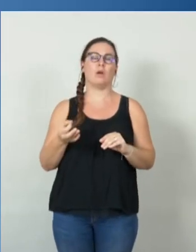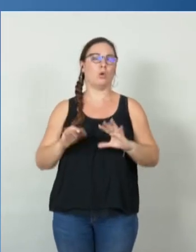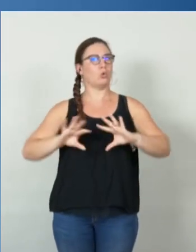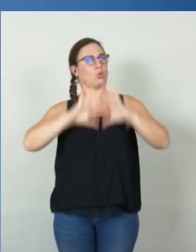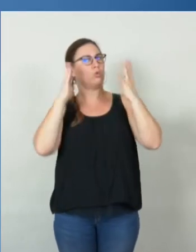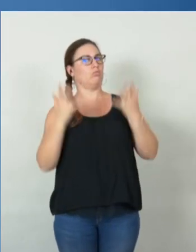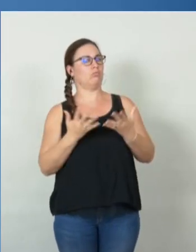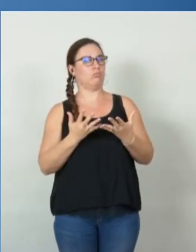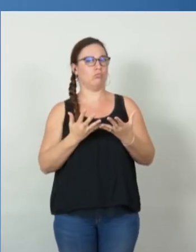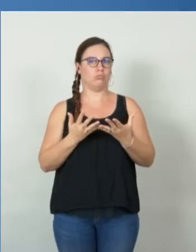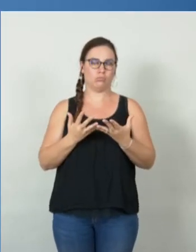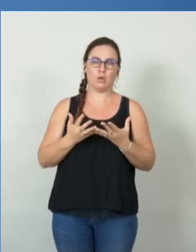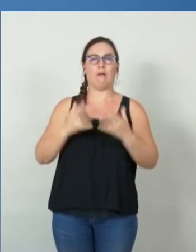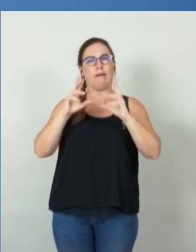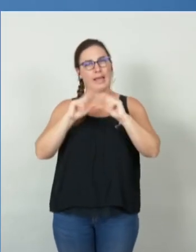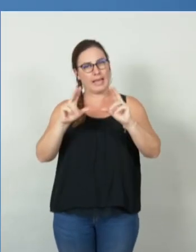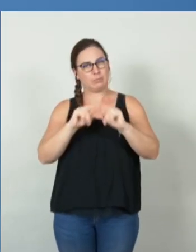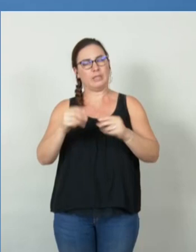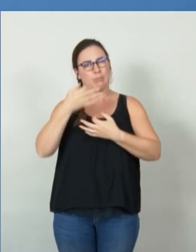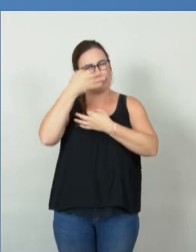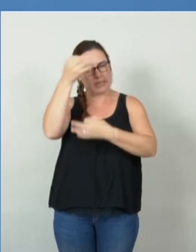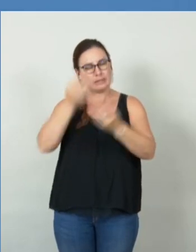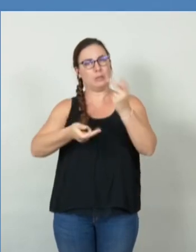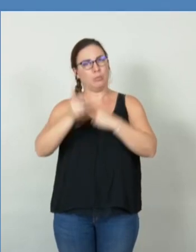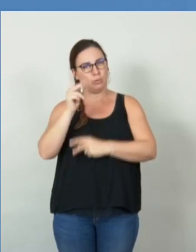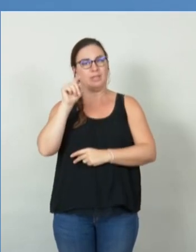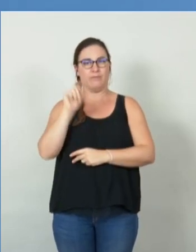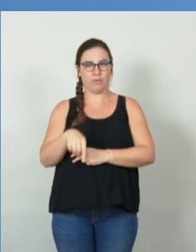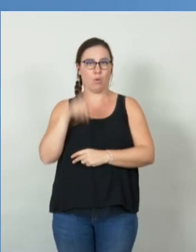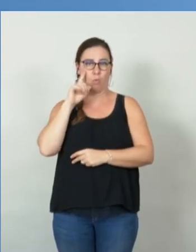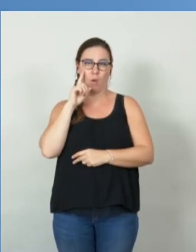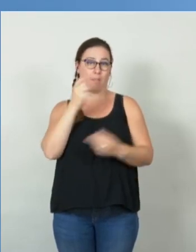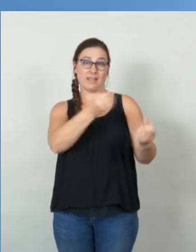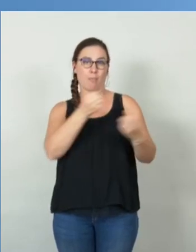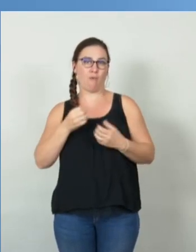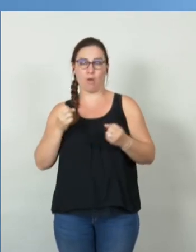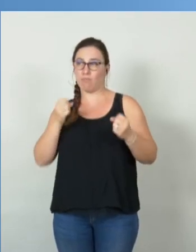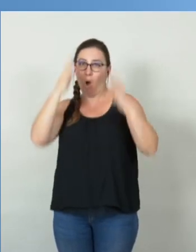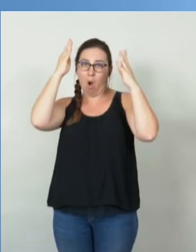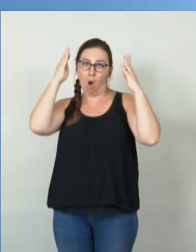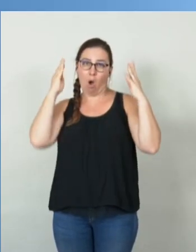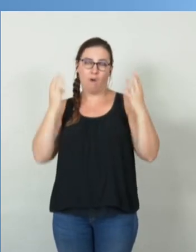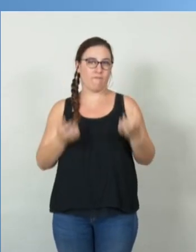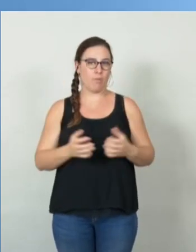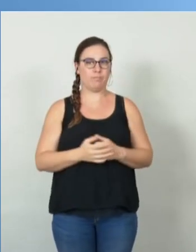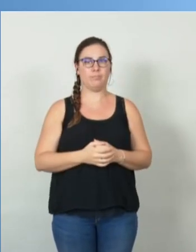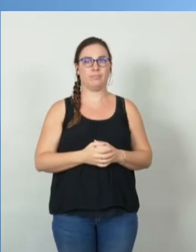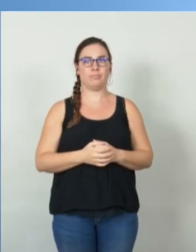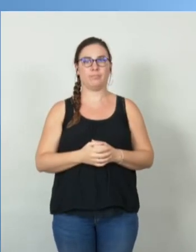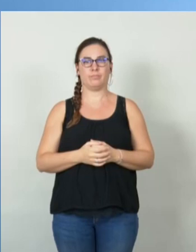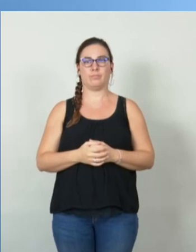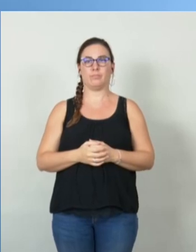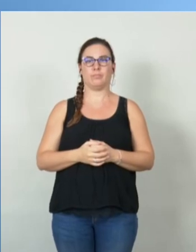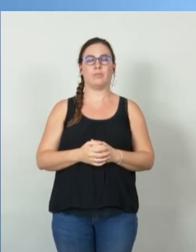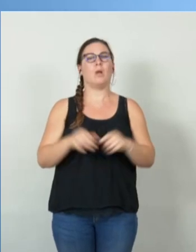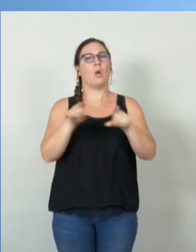être repréciser puisque sinon on tente de faire peur le degré de sinistralité